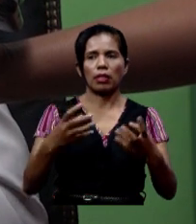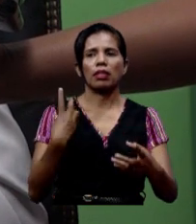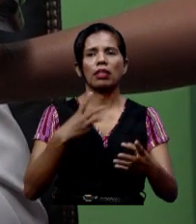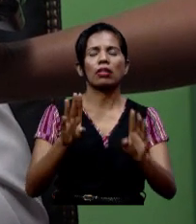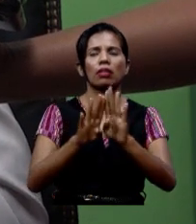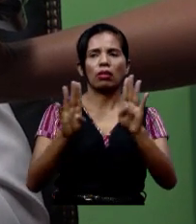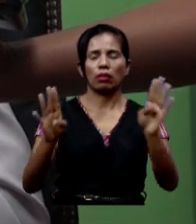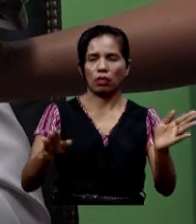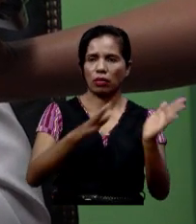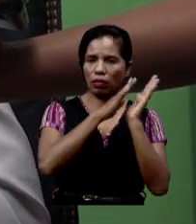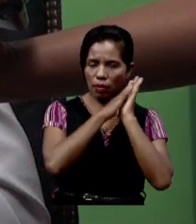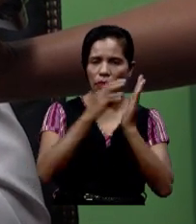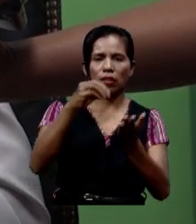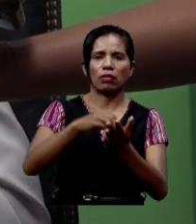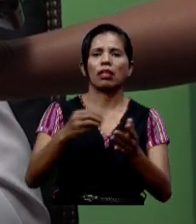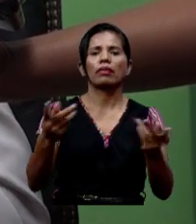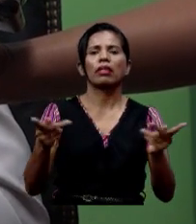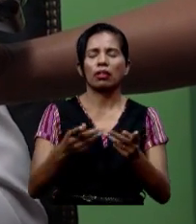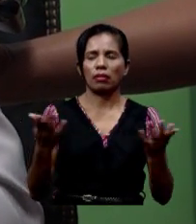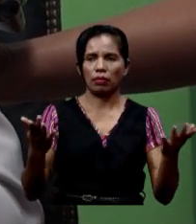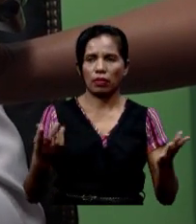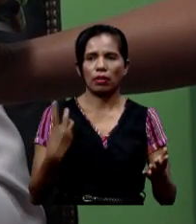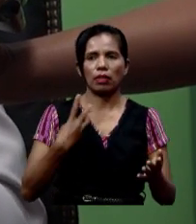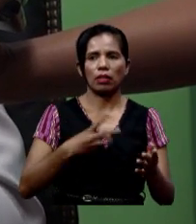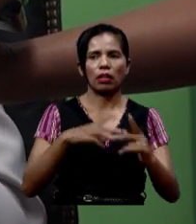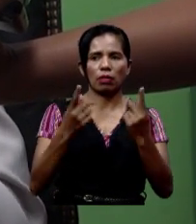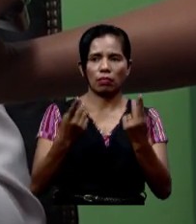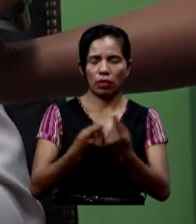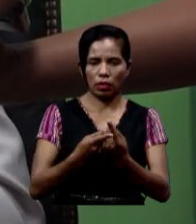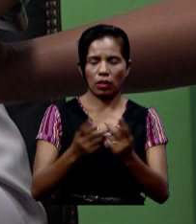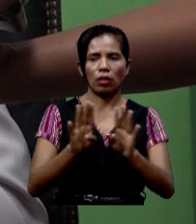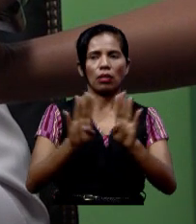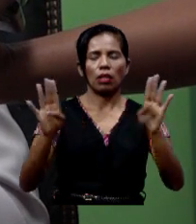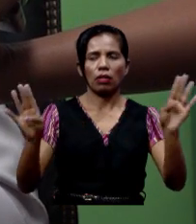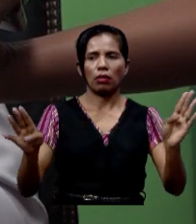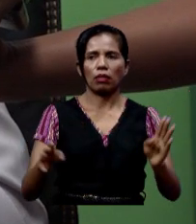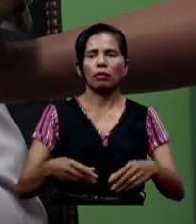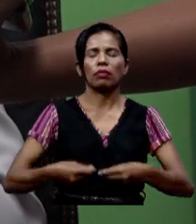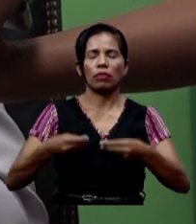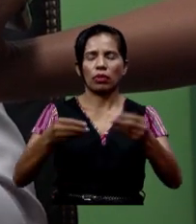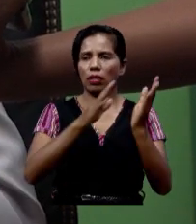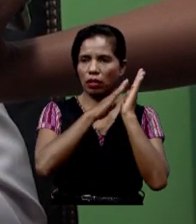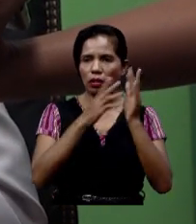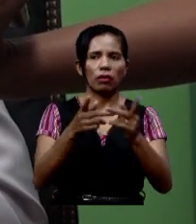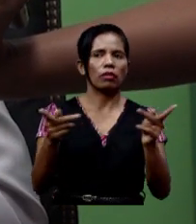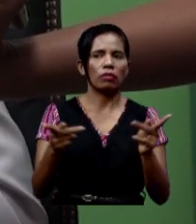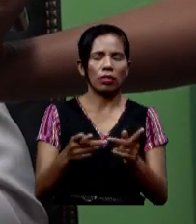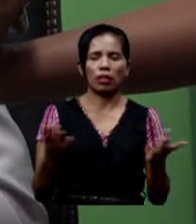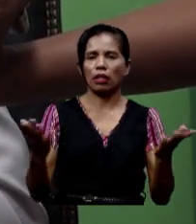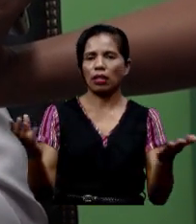tender ne kama tau tahin be. Se ita de companhia lo que tender nia mai para fotan kama mai fatin lai eta tau